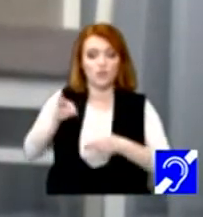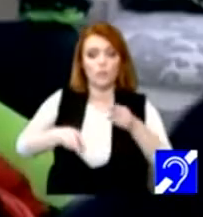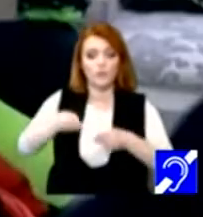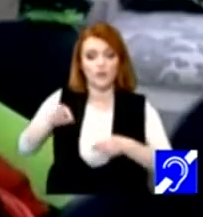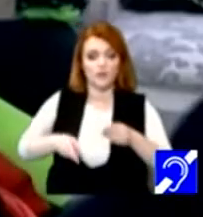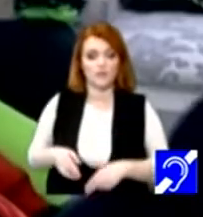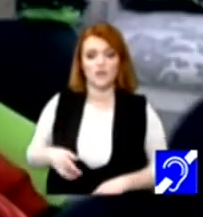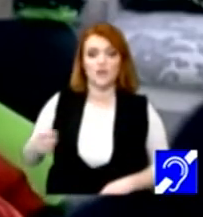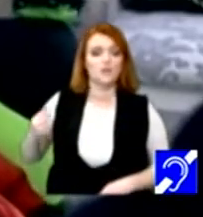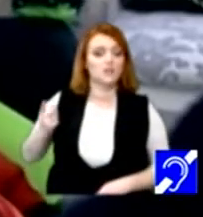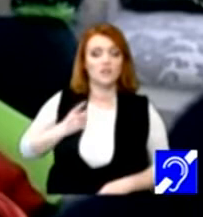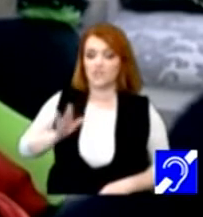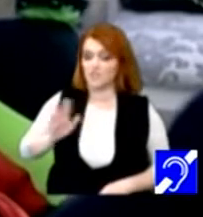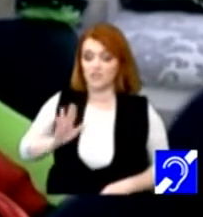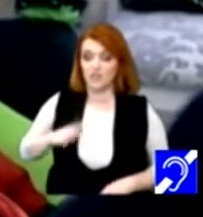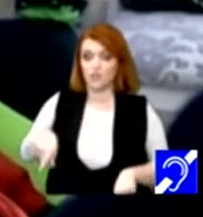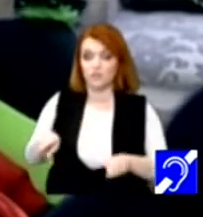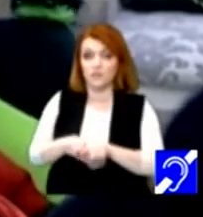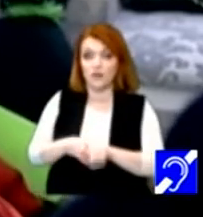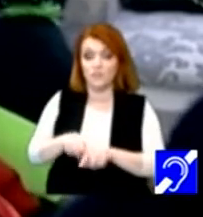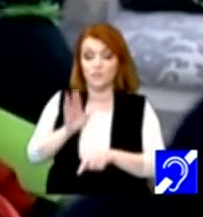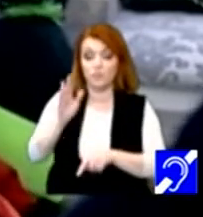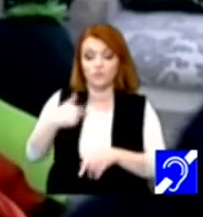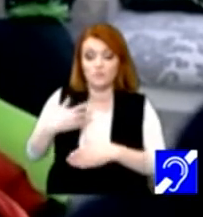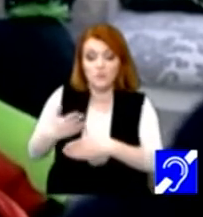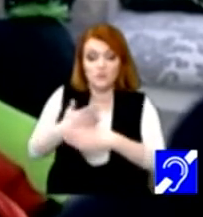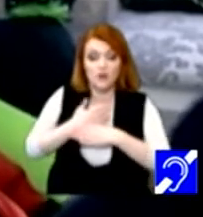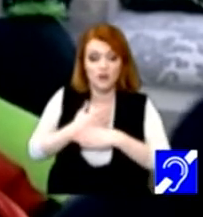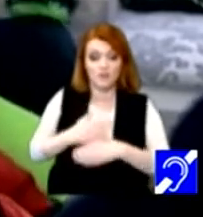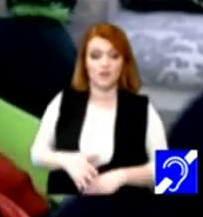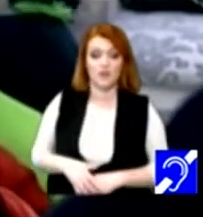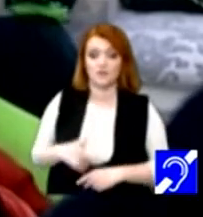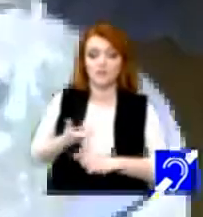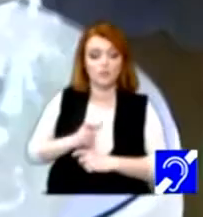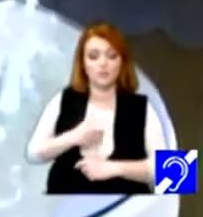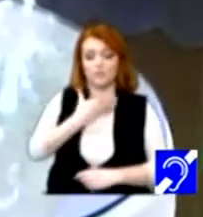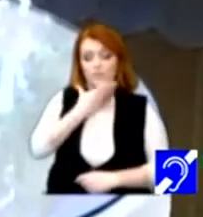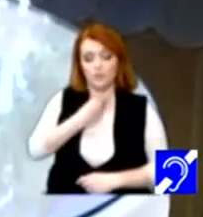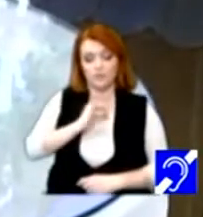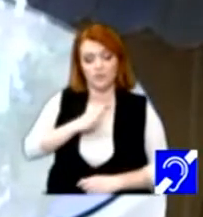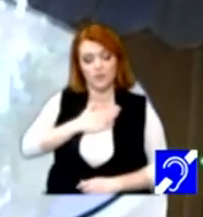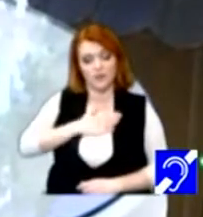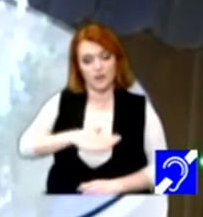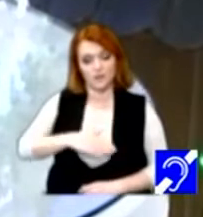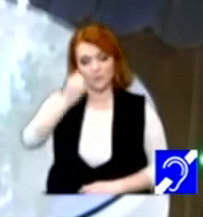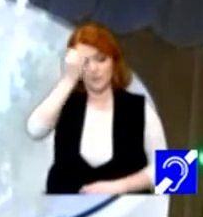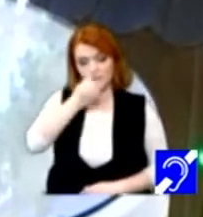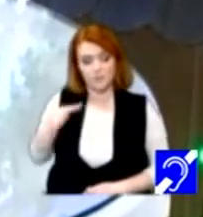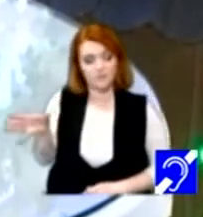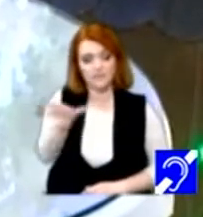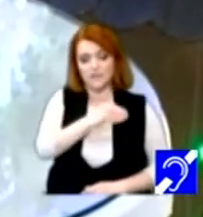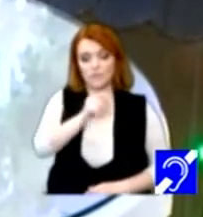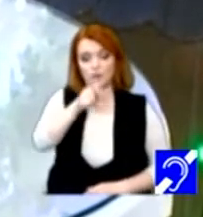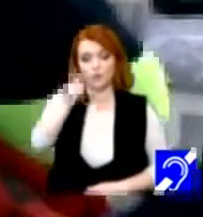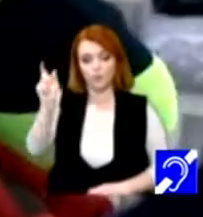asta, într-adevăr, asta a fost foarte, foarte frumos, foarte plăcut. Îi mulțumesc la toți oamenii,